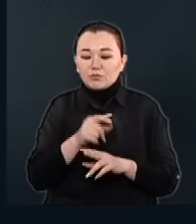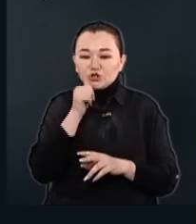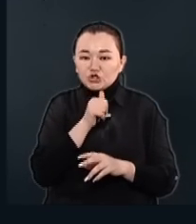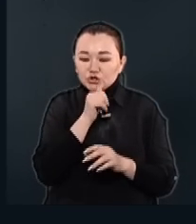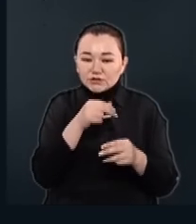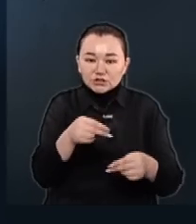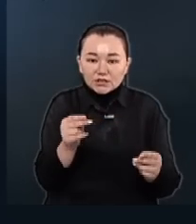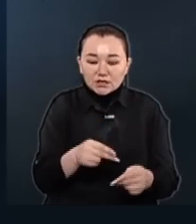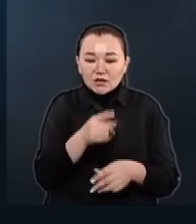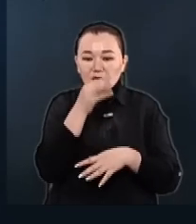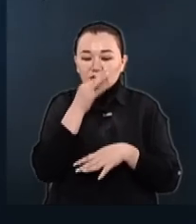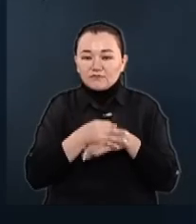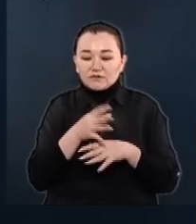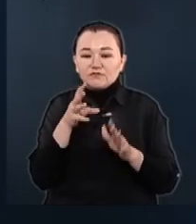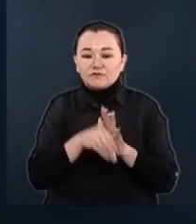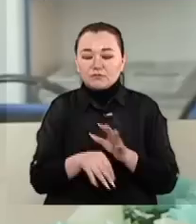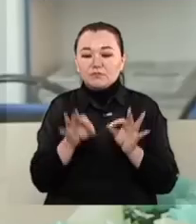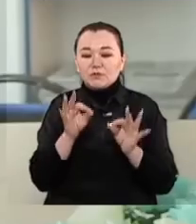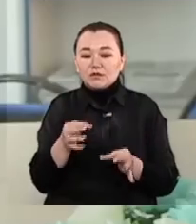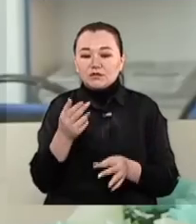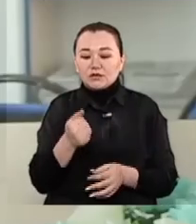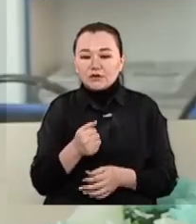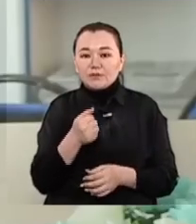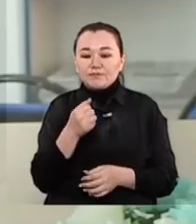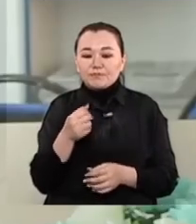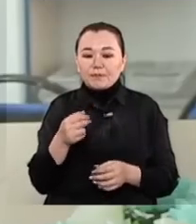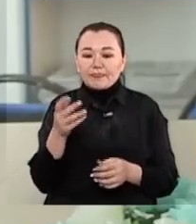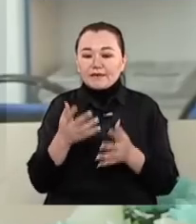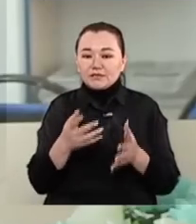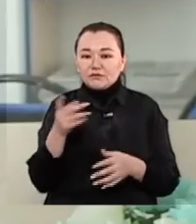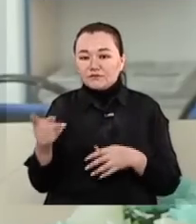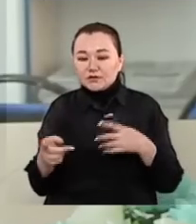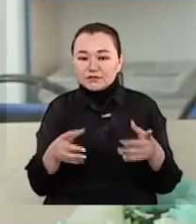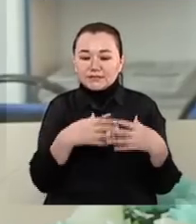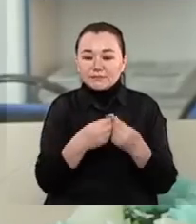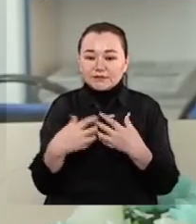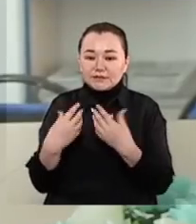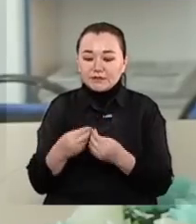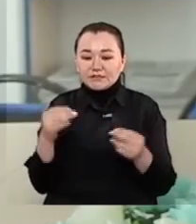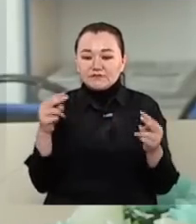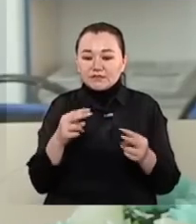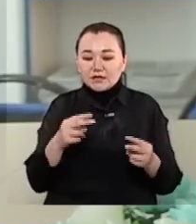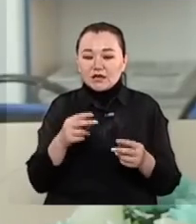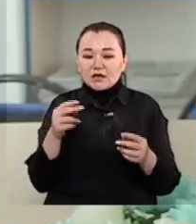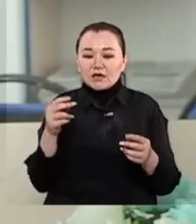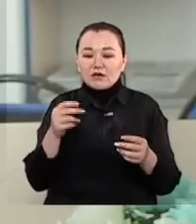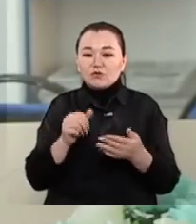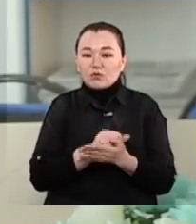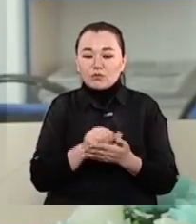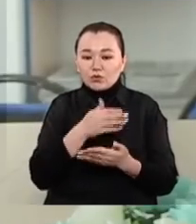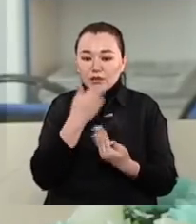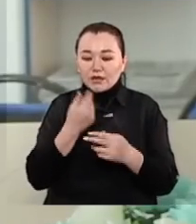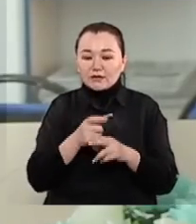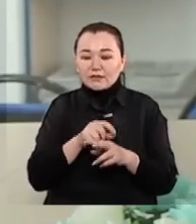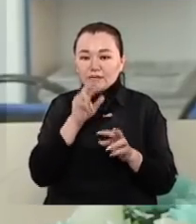неке қиғандарға жауапкершілік енгізген жөн деп отыр. Екі жақтың разылығы болмаса және де куәгерлердің куәлігі болмаса, ол неке дұрыс